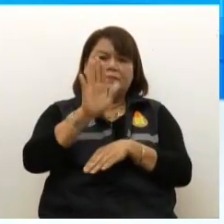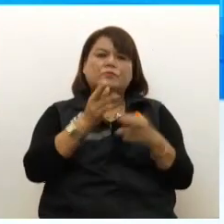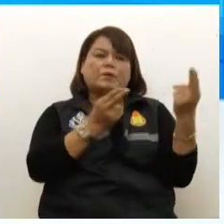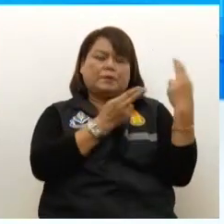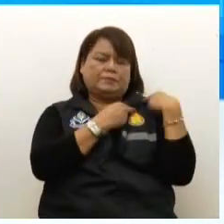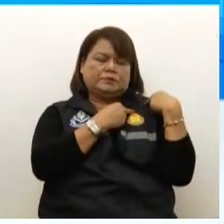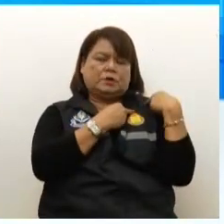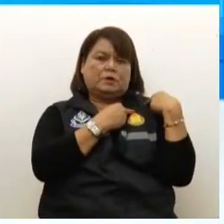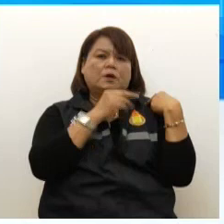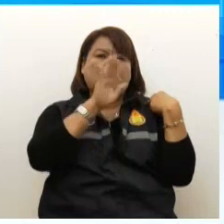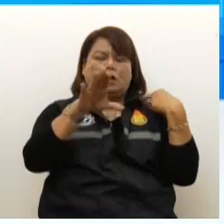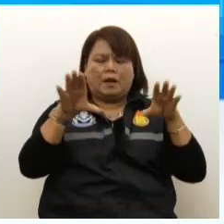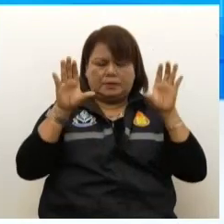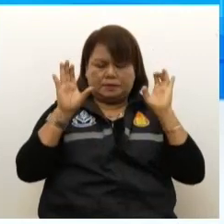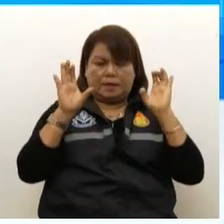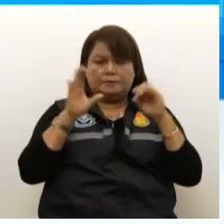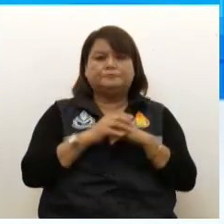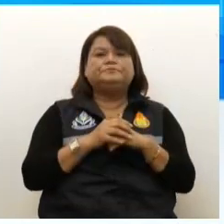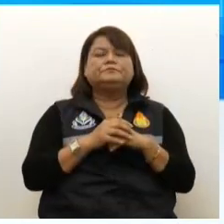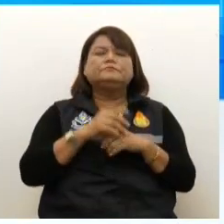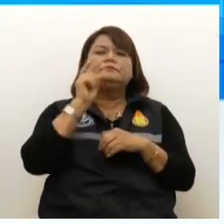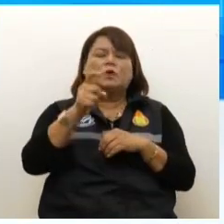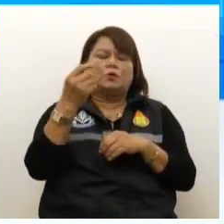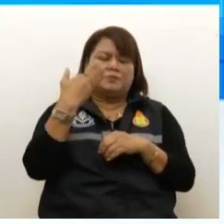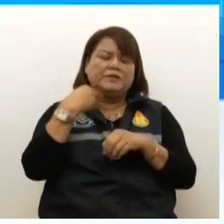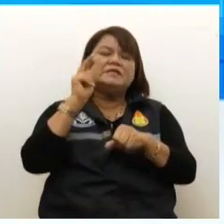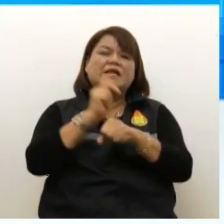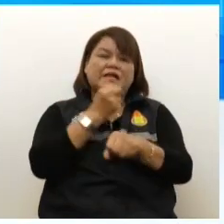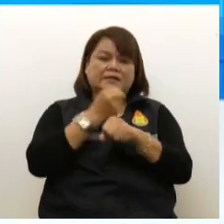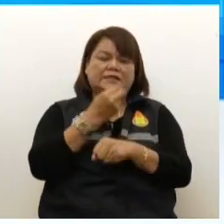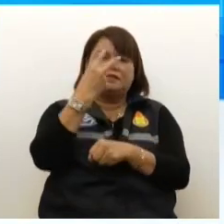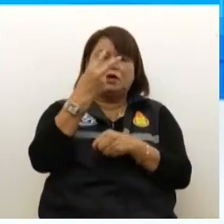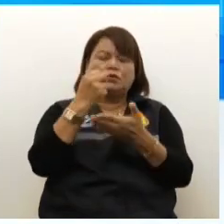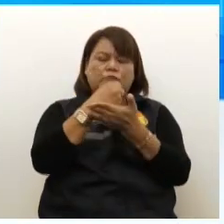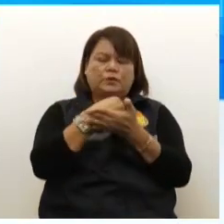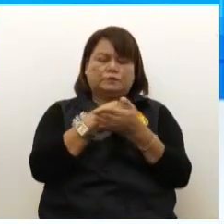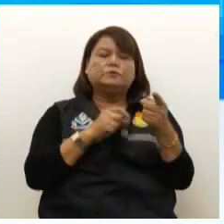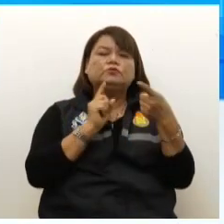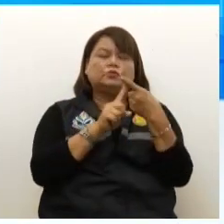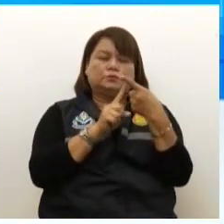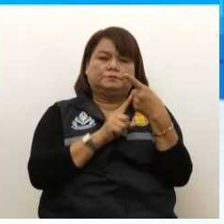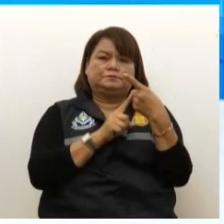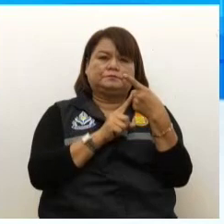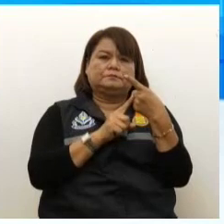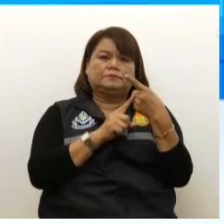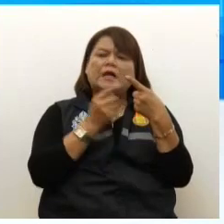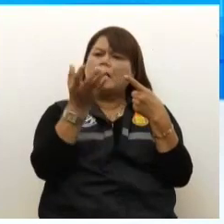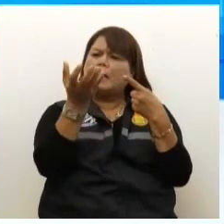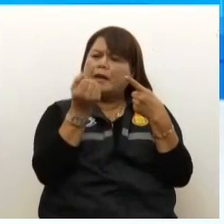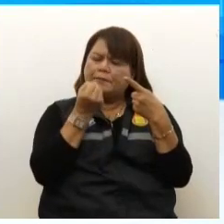านะข้าราชการก็จะต้องมีภาระหน้าที่ในสองส่วนก็คือหน้าที่ส่วนที่หนึ่งหากท่านได้รับ